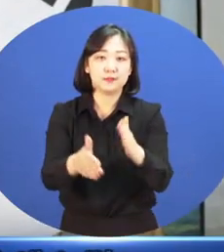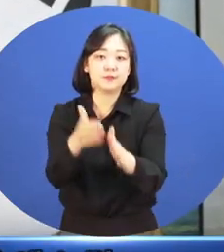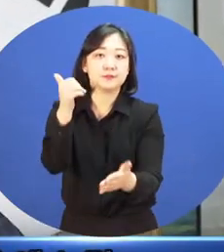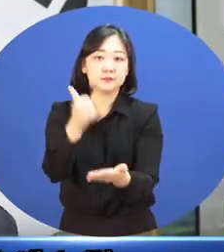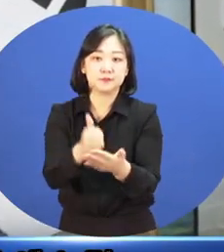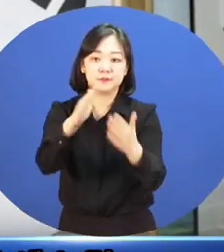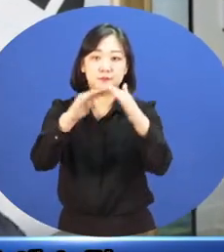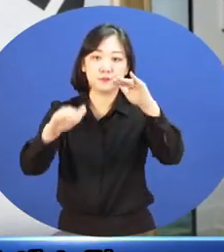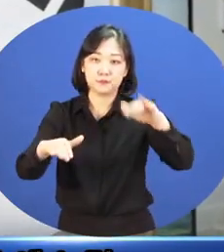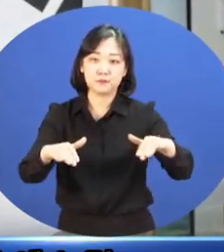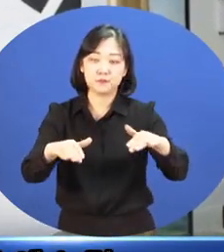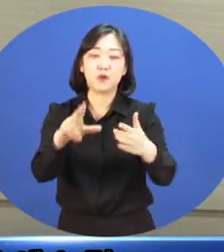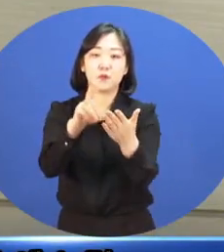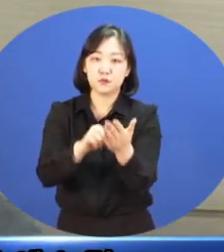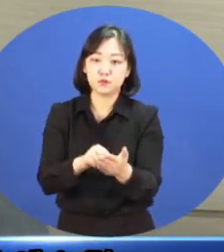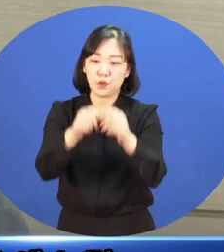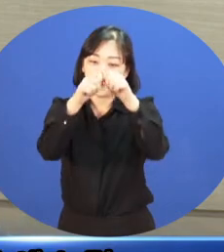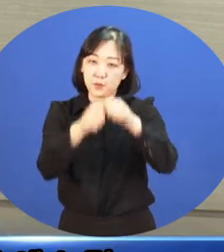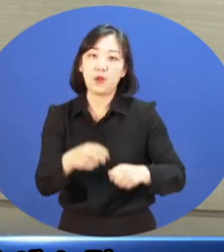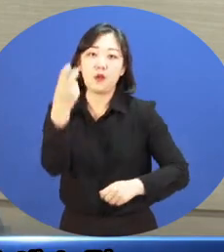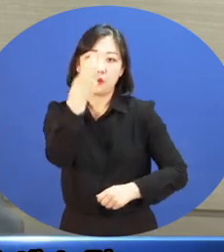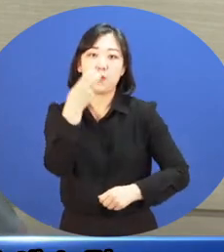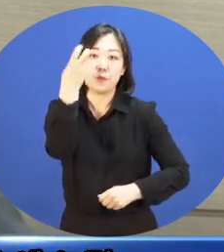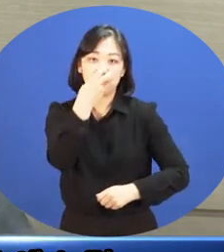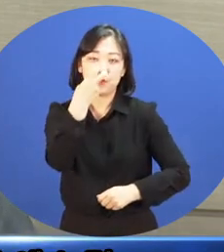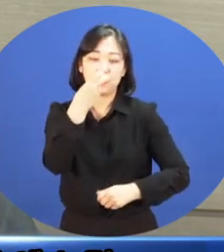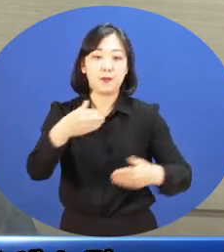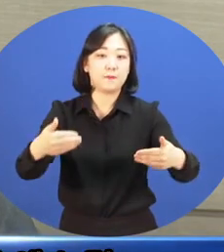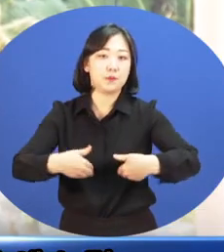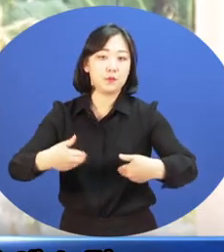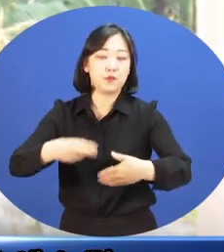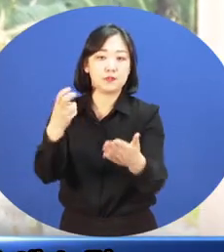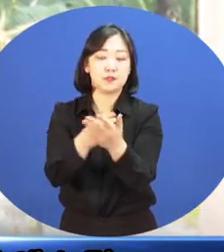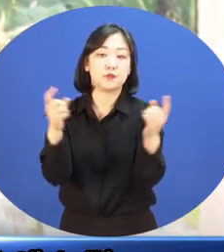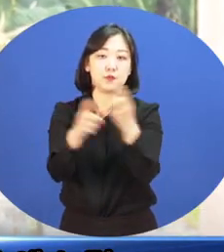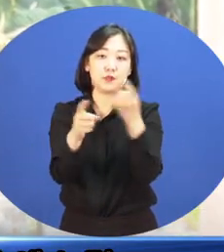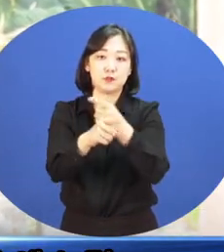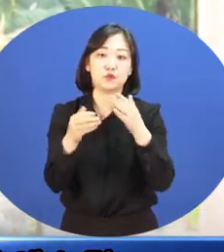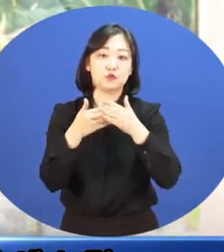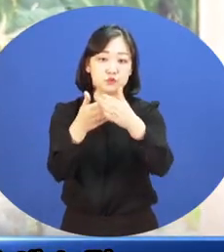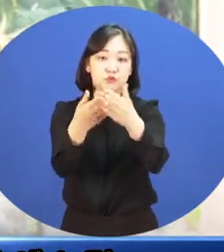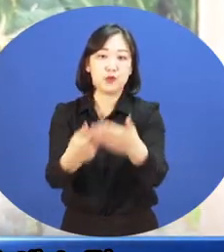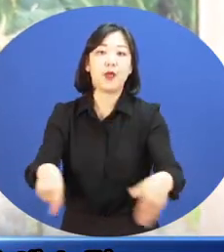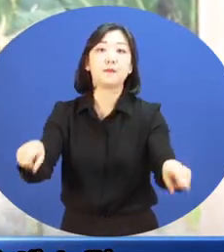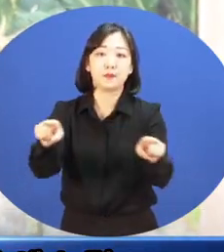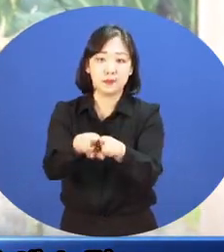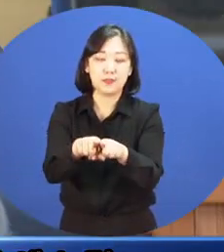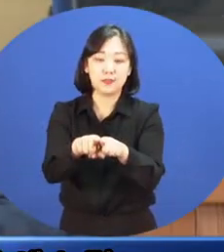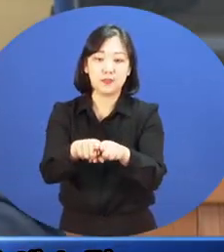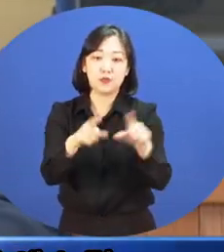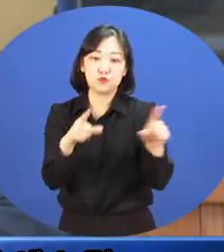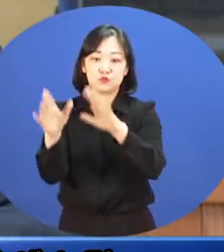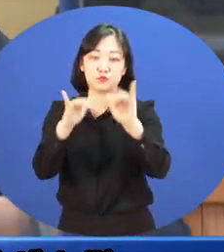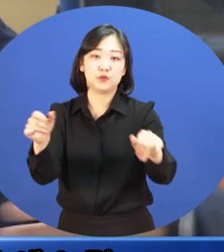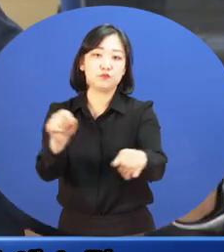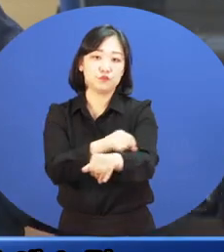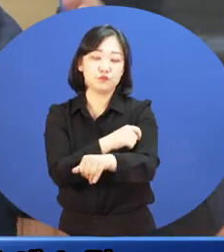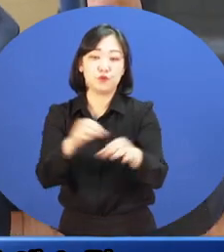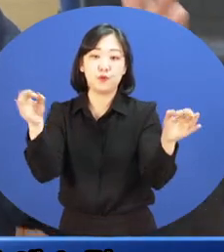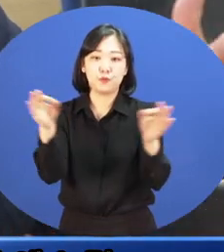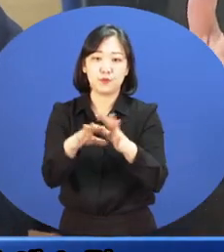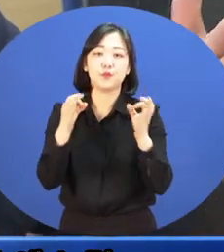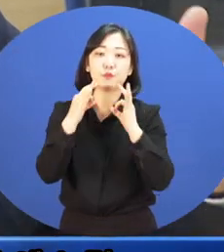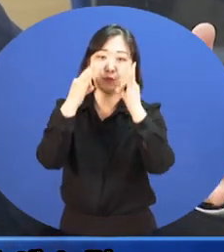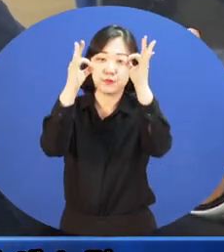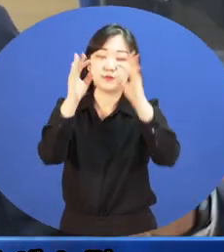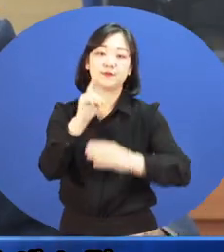또한 안동우 시장은 마을 현안 사항들을 면밀히 검토하여 필요한 제도 개선 추진과 함께 주민 불편이 해소될